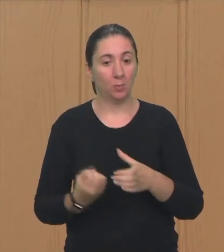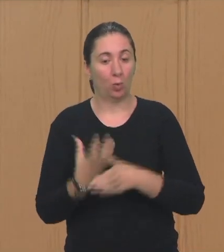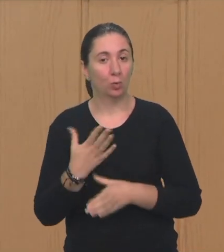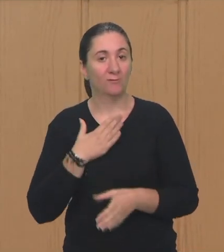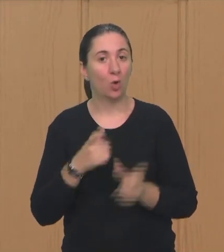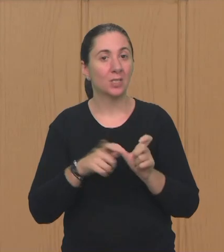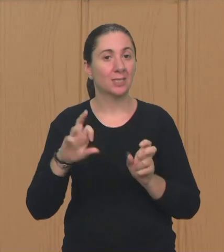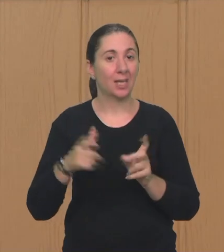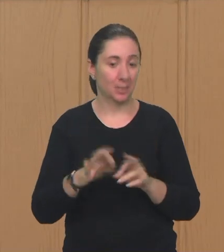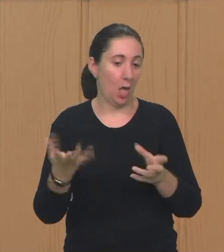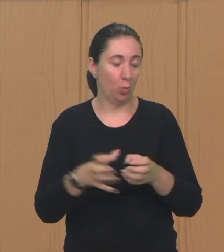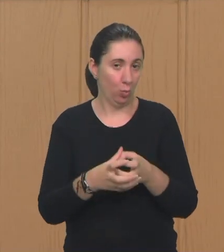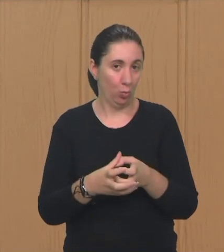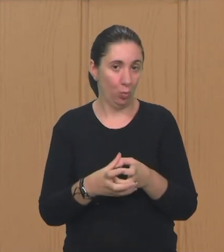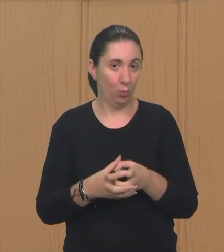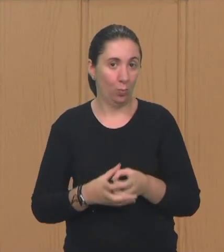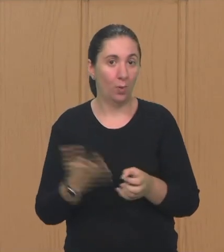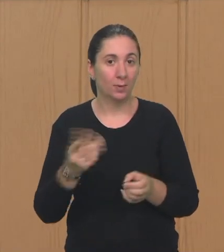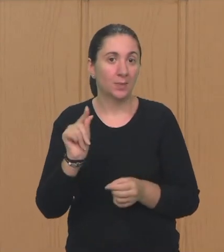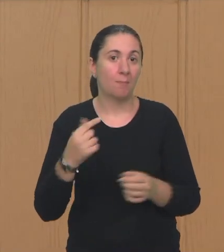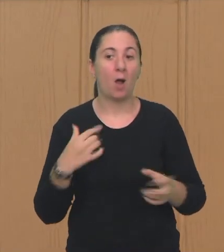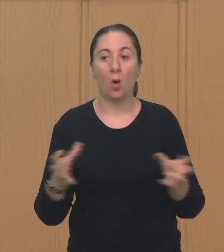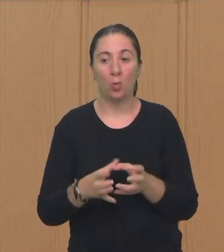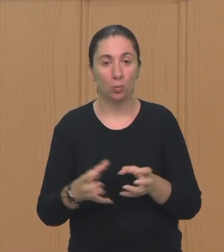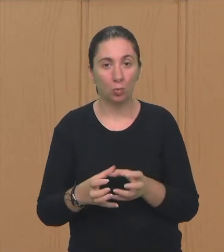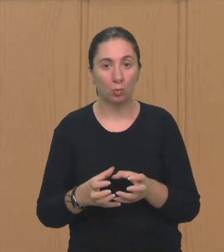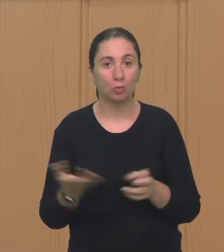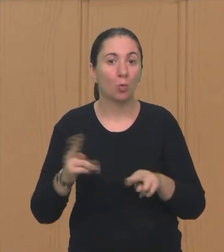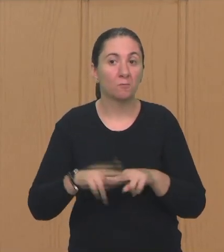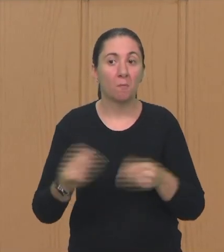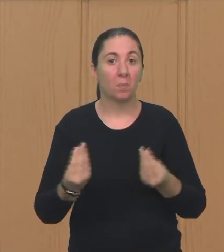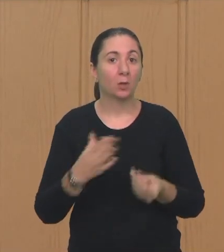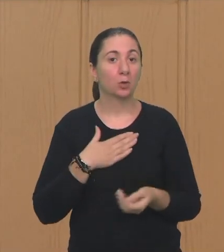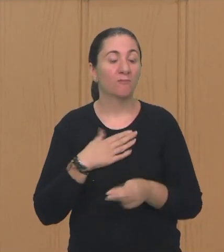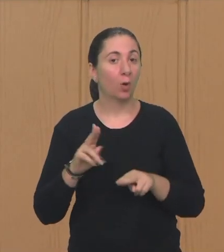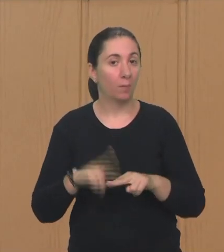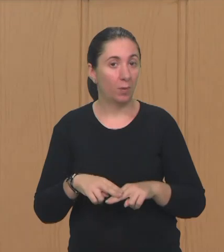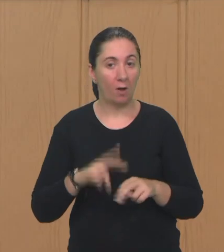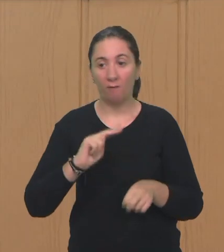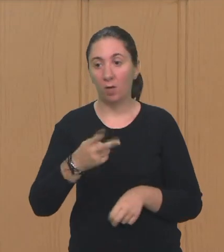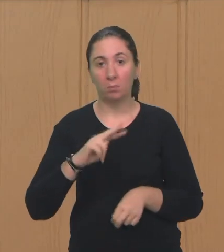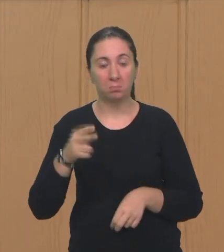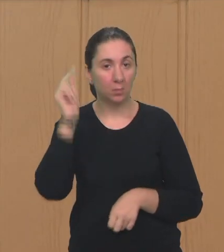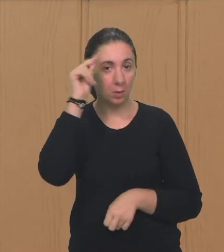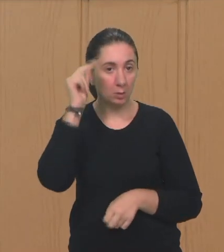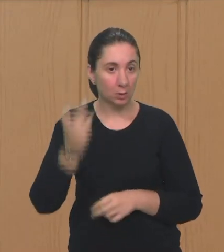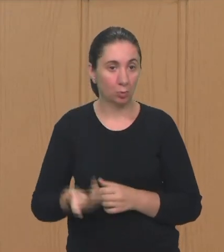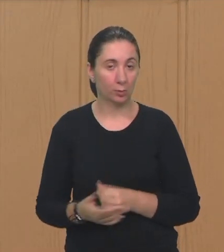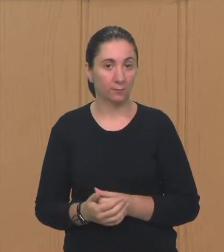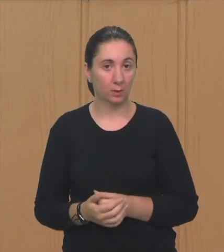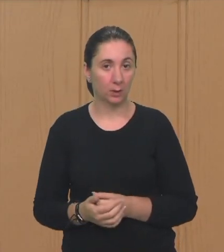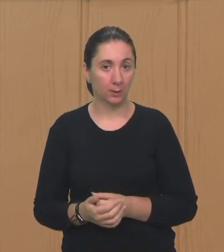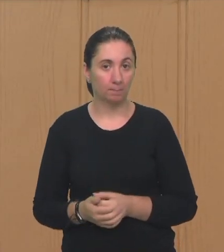svoju sekciju da bi se malo družili, da bi ostvarili neka svoja prava, razmijenili iskustva